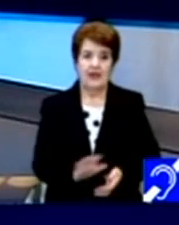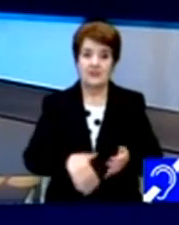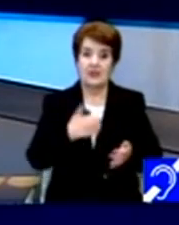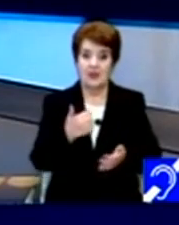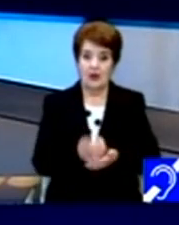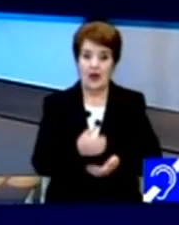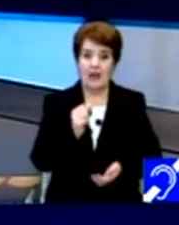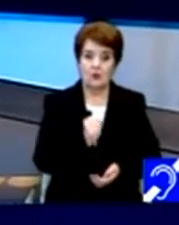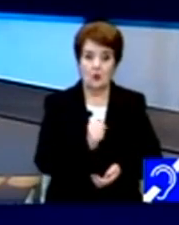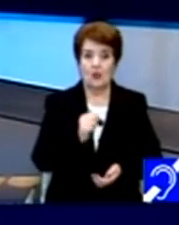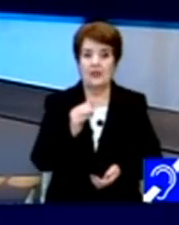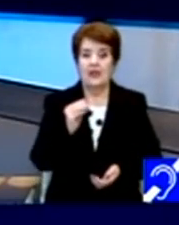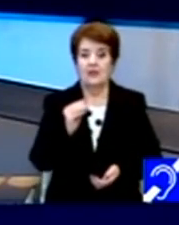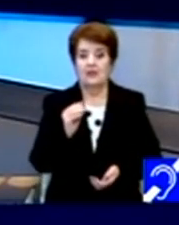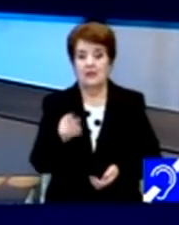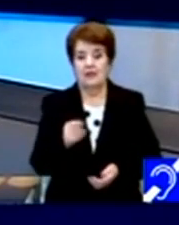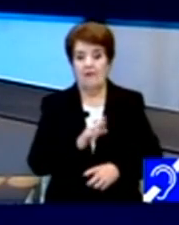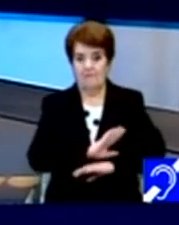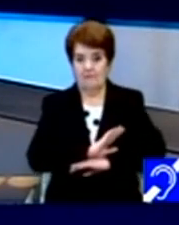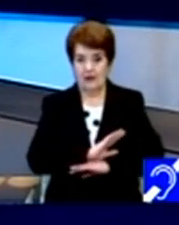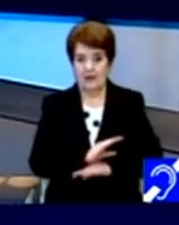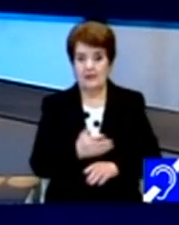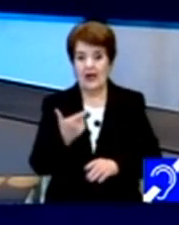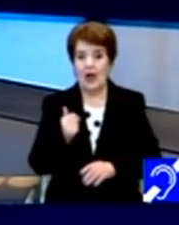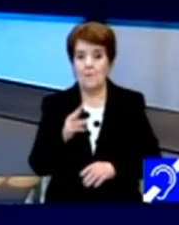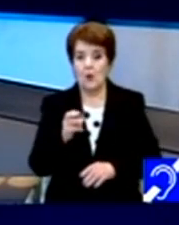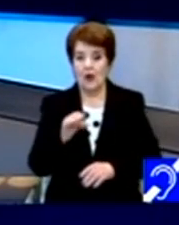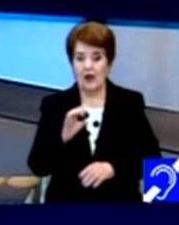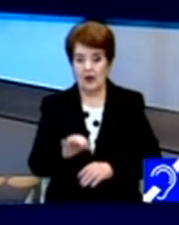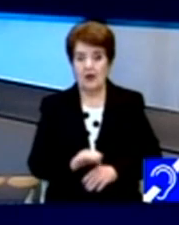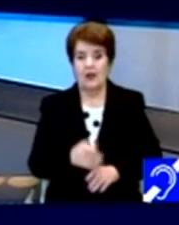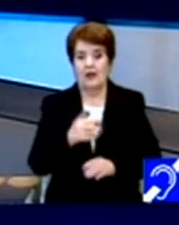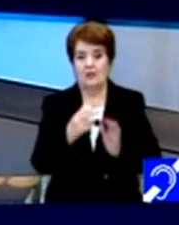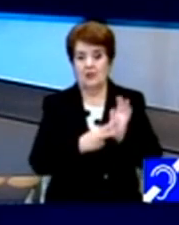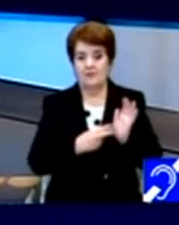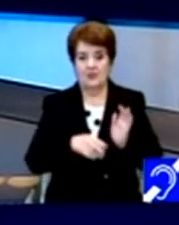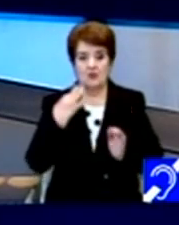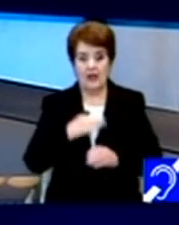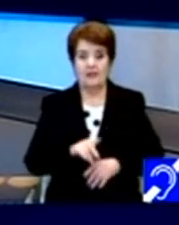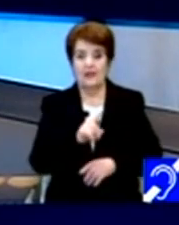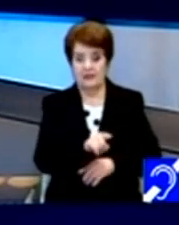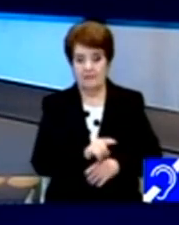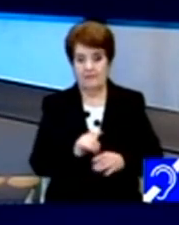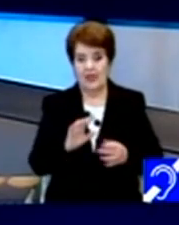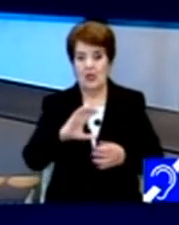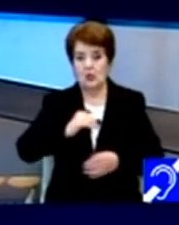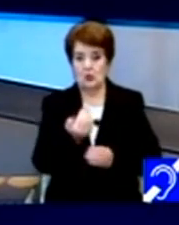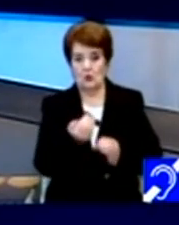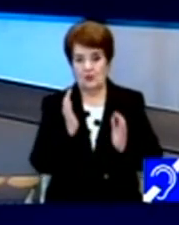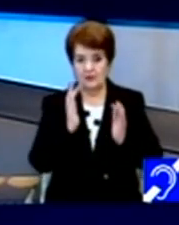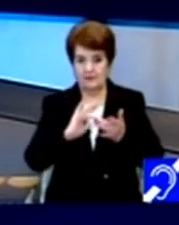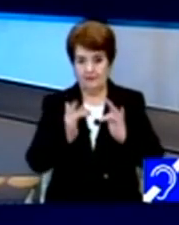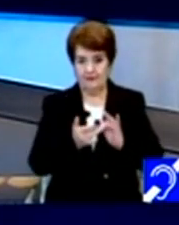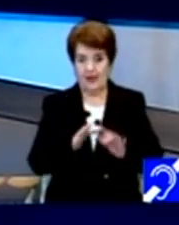Generalul Anton Gămurari s-a stins din viață la vârsta de 70 de ani. Despre decesul său au anunțat azi pe rețelele sociale mai mulți apropiați